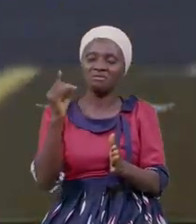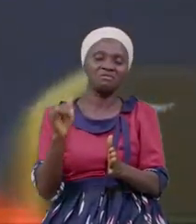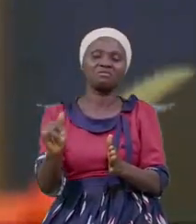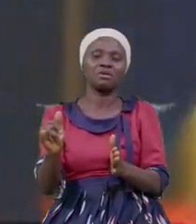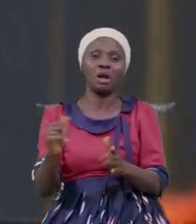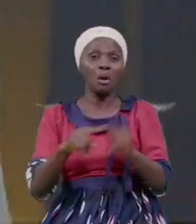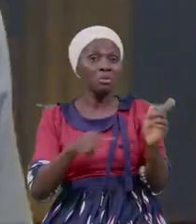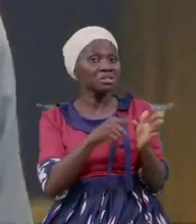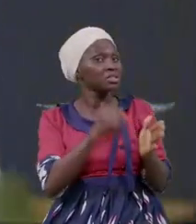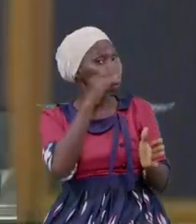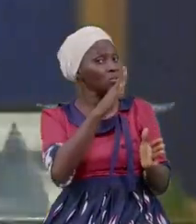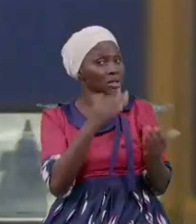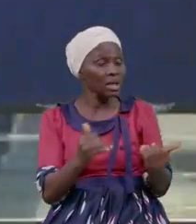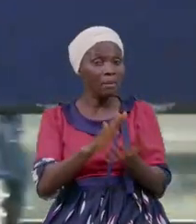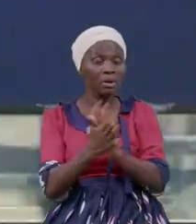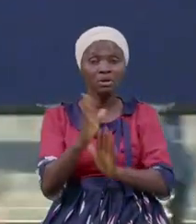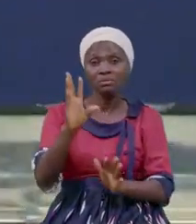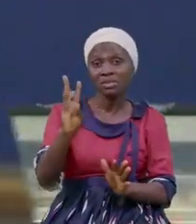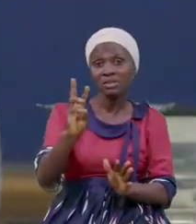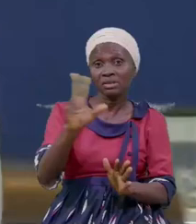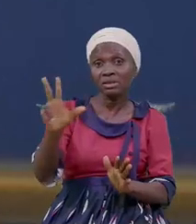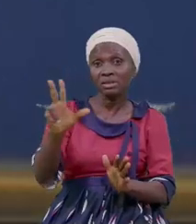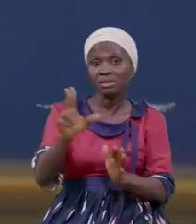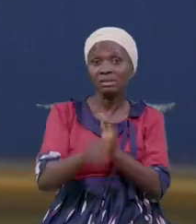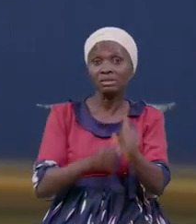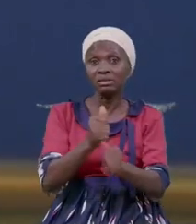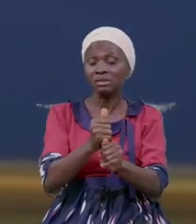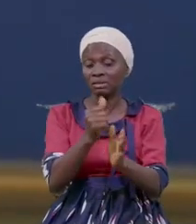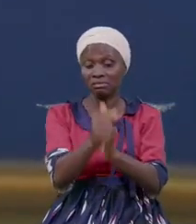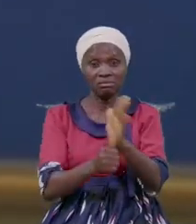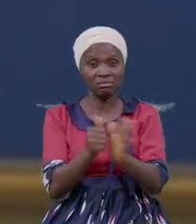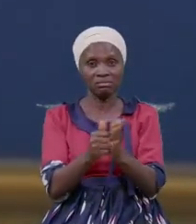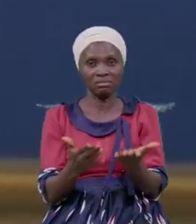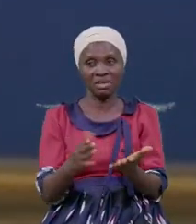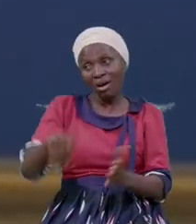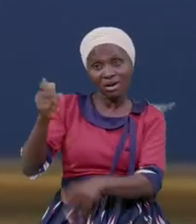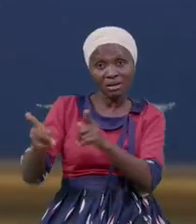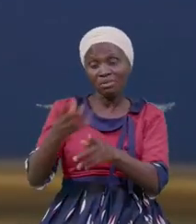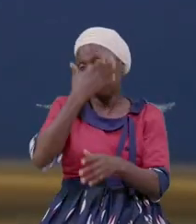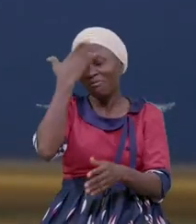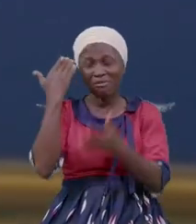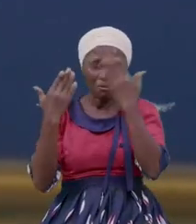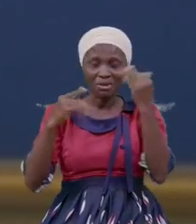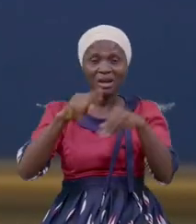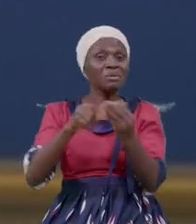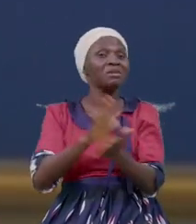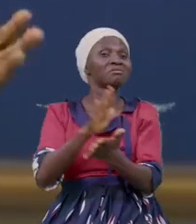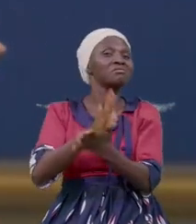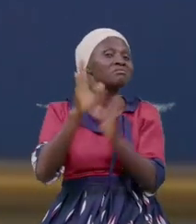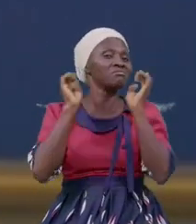ans toutes les autres femmes de la société avait oublié l'école vous savez elle est retournée à